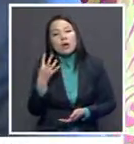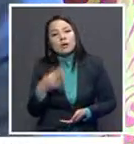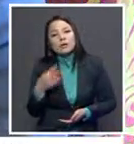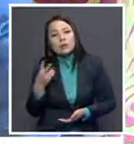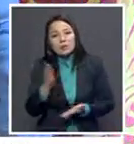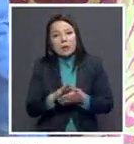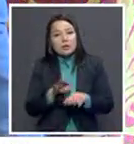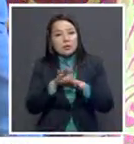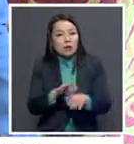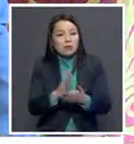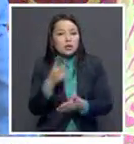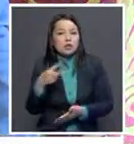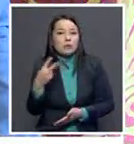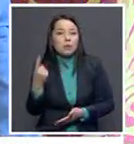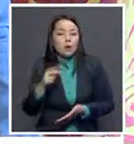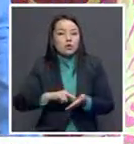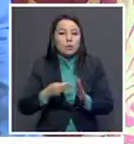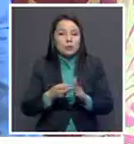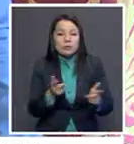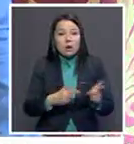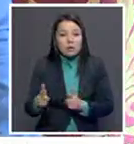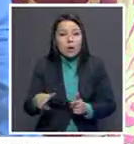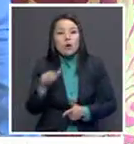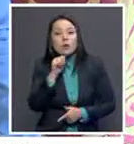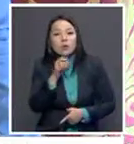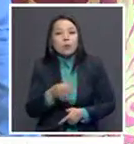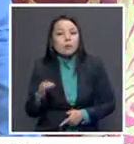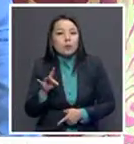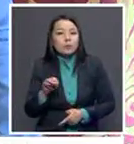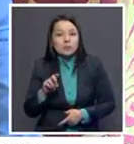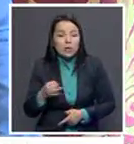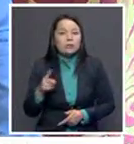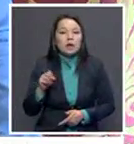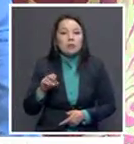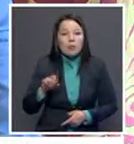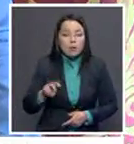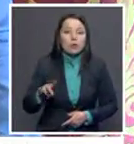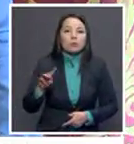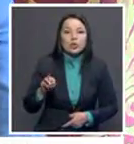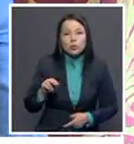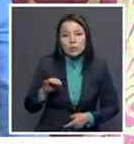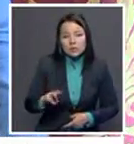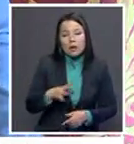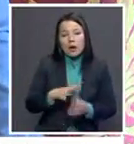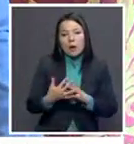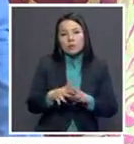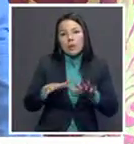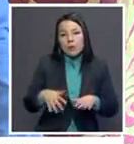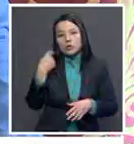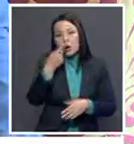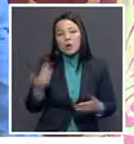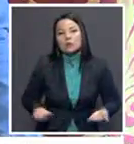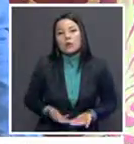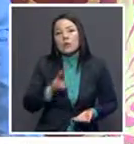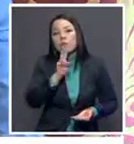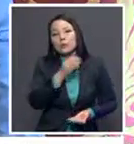3142-ге жетті. Біз 21 жобаны дайындап қойдық. Қостанай қаласы, Рудный, Затобол, Мичурин ауылдарында жекеменшік үй салғысы келетіндер